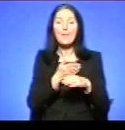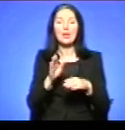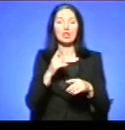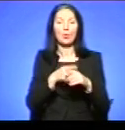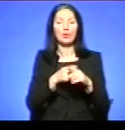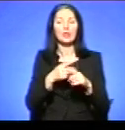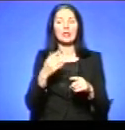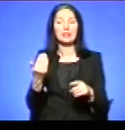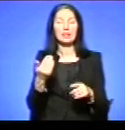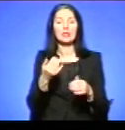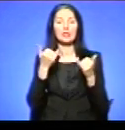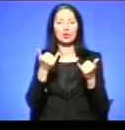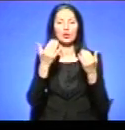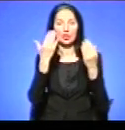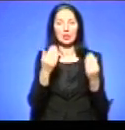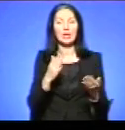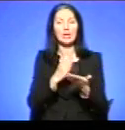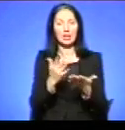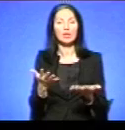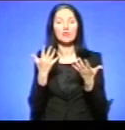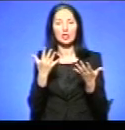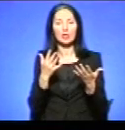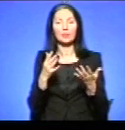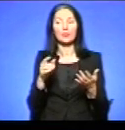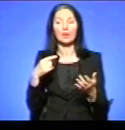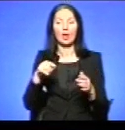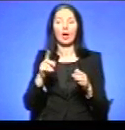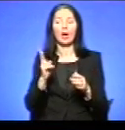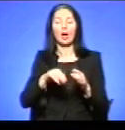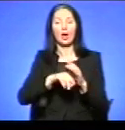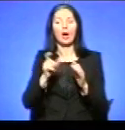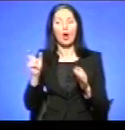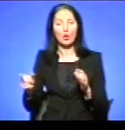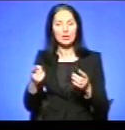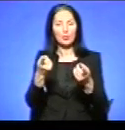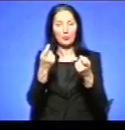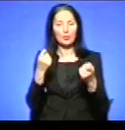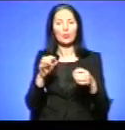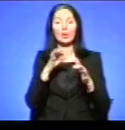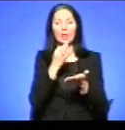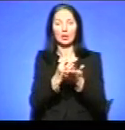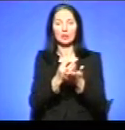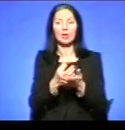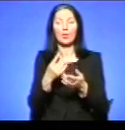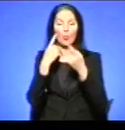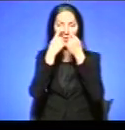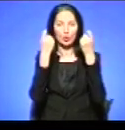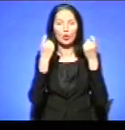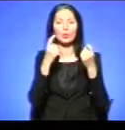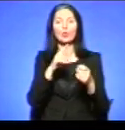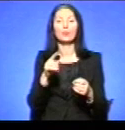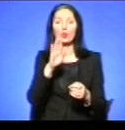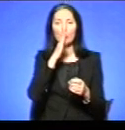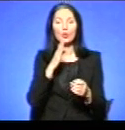теперішній час є розкритими. Усі притягнуті до відповідальності особам, повідомлені про підозру за вчинення